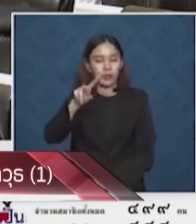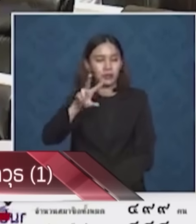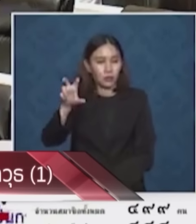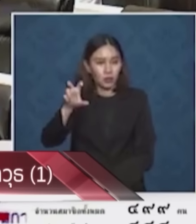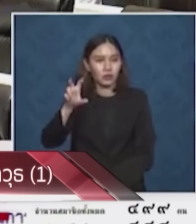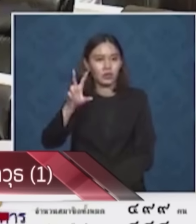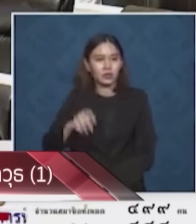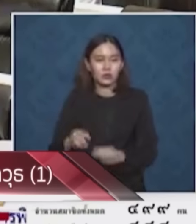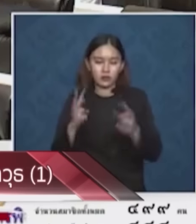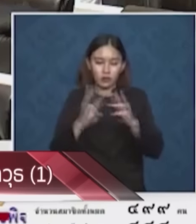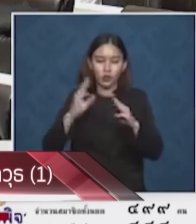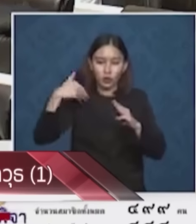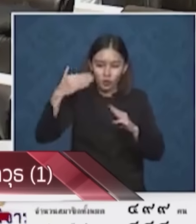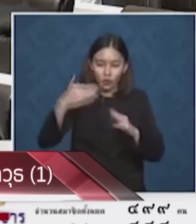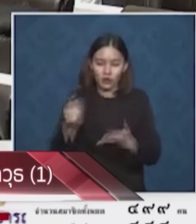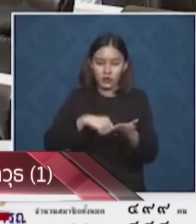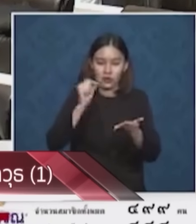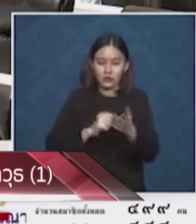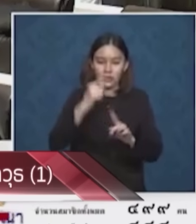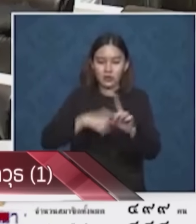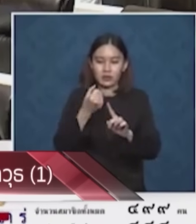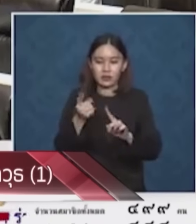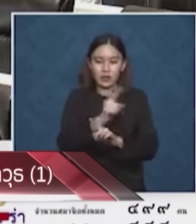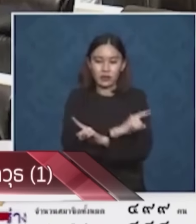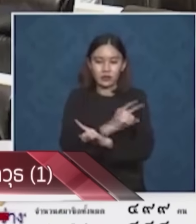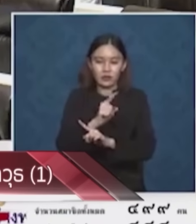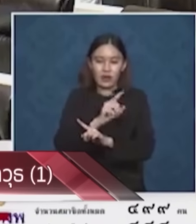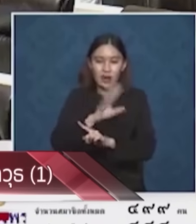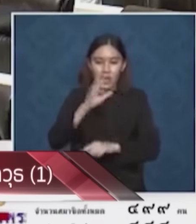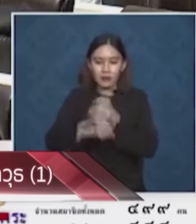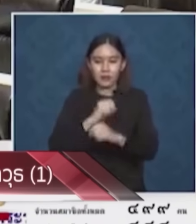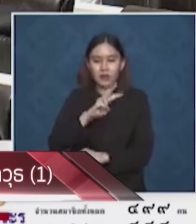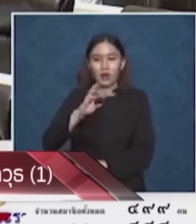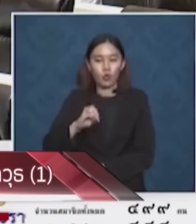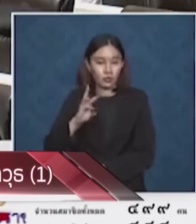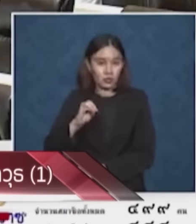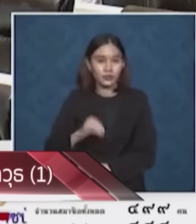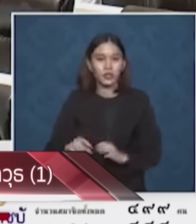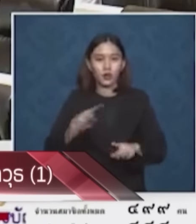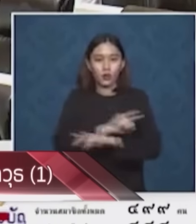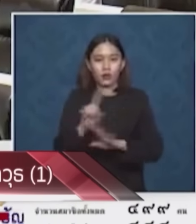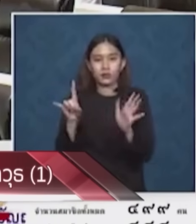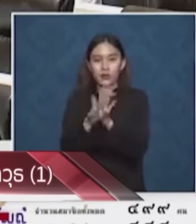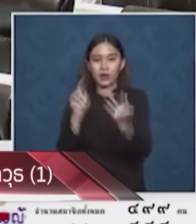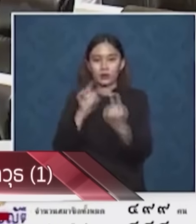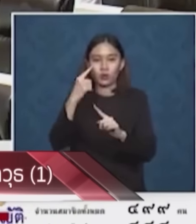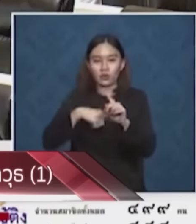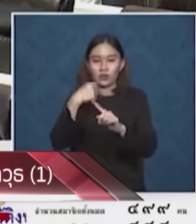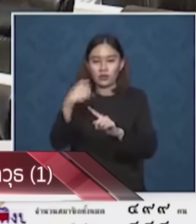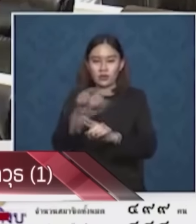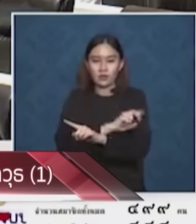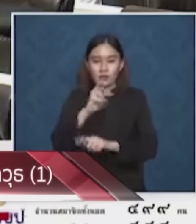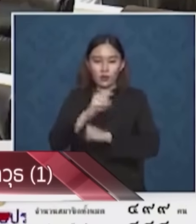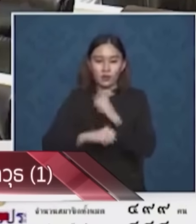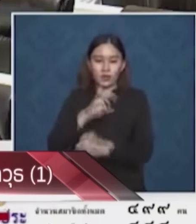เซ็นสัญญาซึ่งถูกเซ็นไว้ตั้งแต่วันที่ 5จิกายนปี 60วันสุดท้ายที่ทางจีนต้องส่งมอบเรือดำน้ำก็คือวันที่2ตุลาคมปี